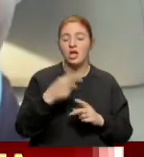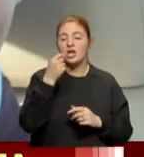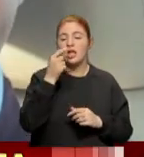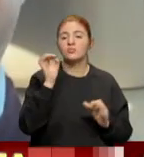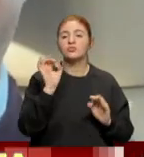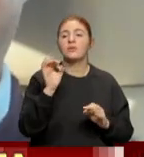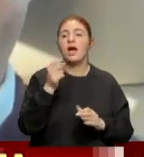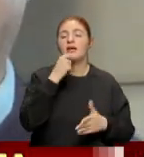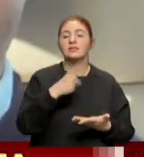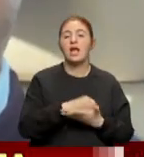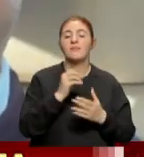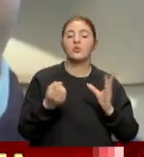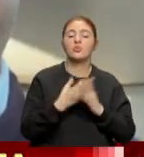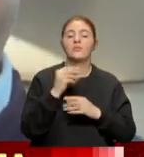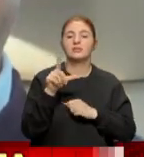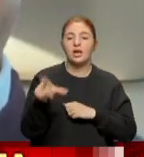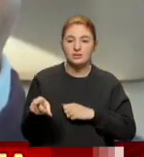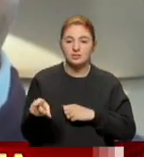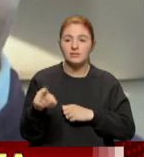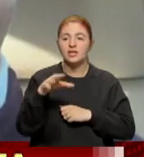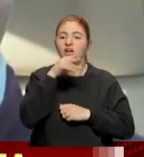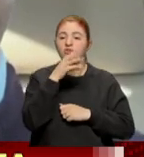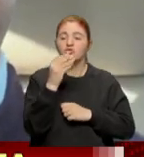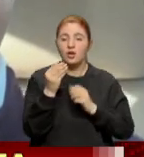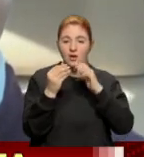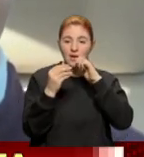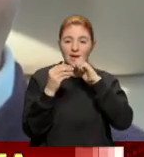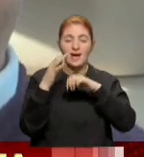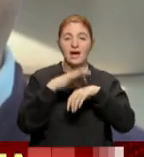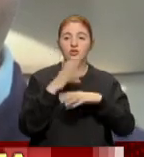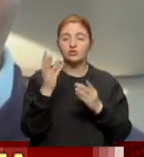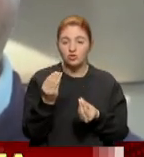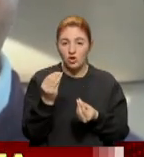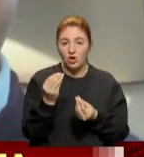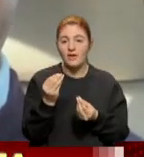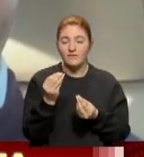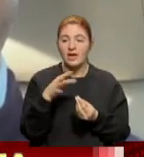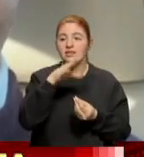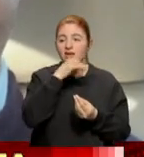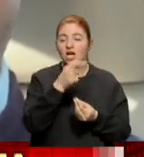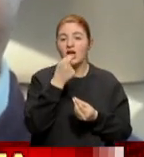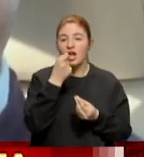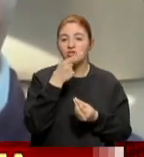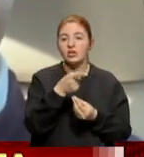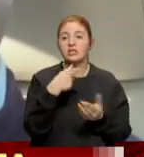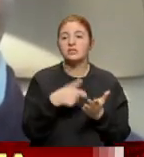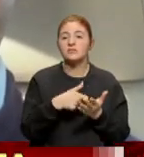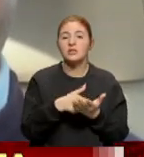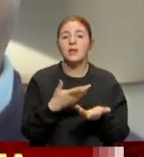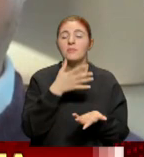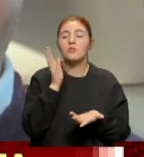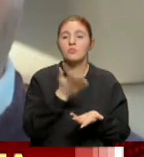mutlaka seyyar eczanelerin hemen kurulması lazım. Yaşlı çok, hasta çok ve yaşlılar ilaçların ismini bile